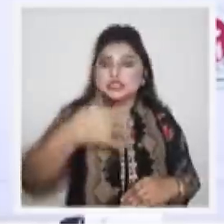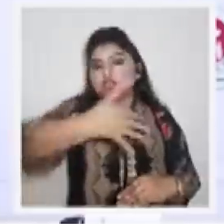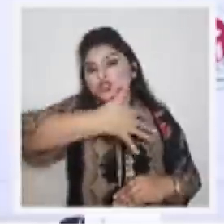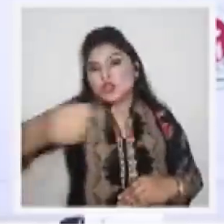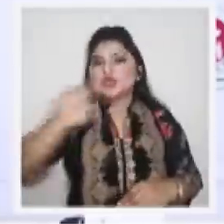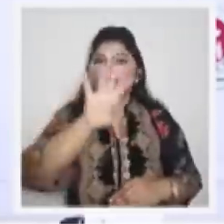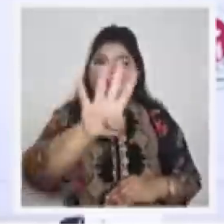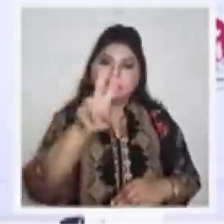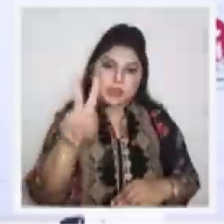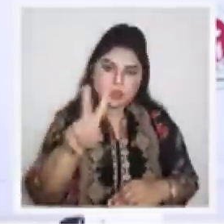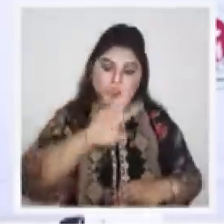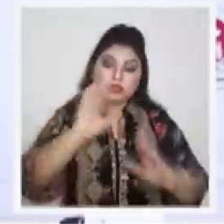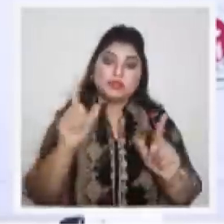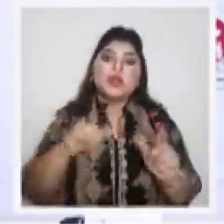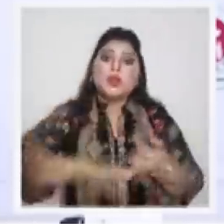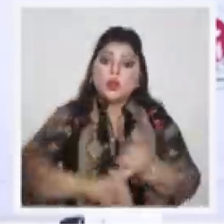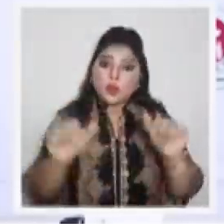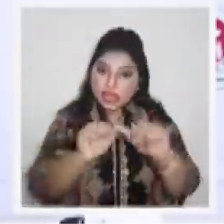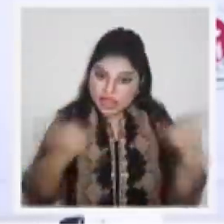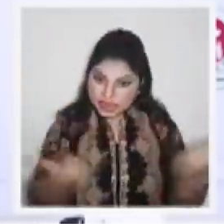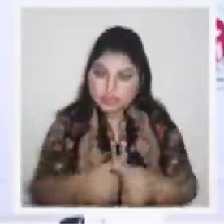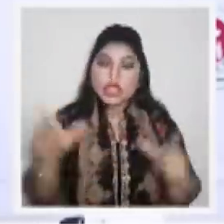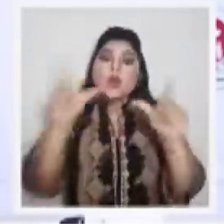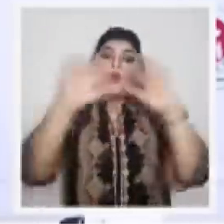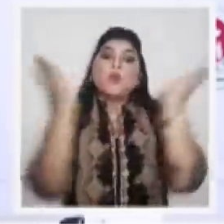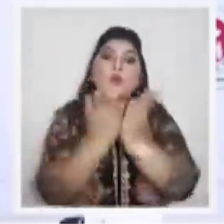6,488 জন এবং এ পর্যন্ত মৃত্যুবরণ করেছেন